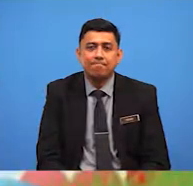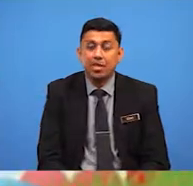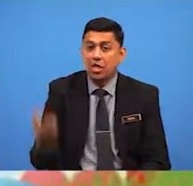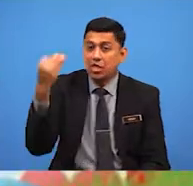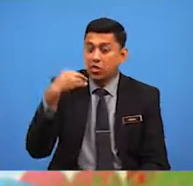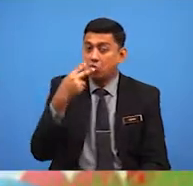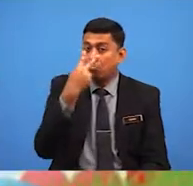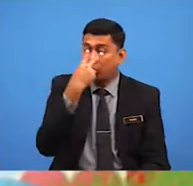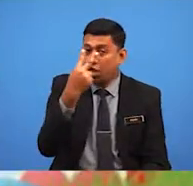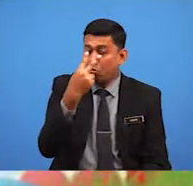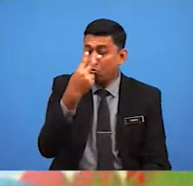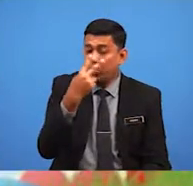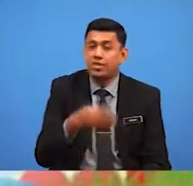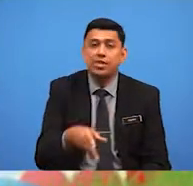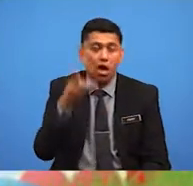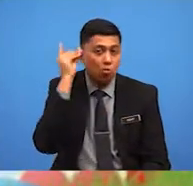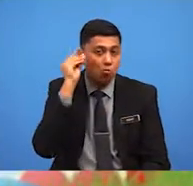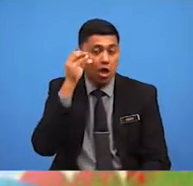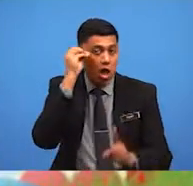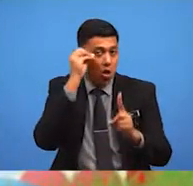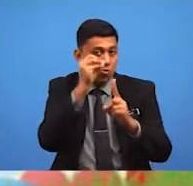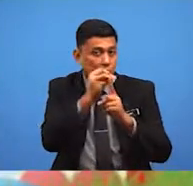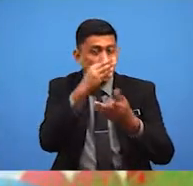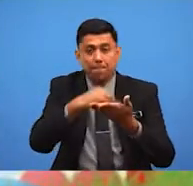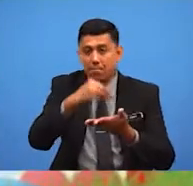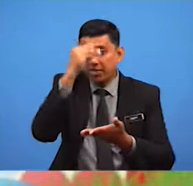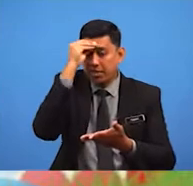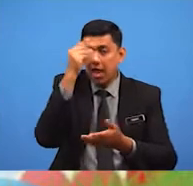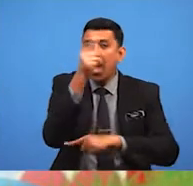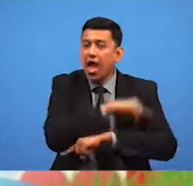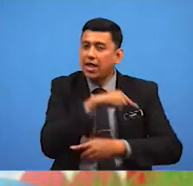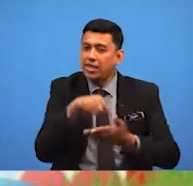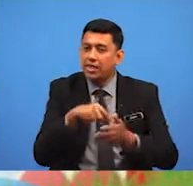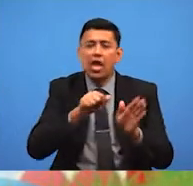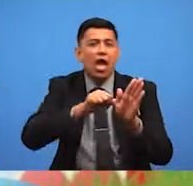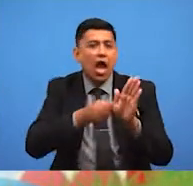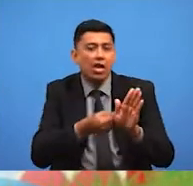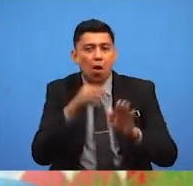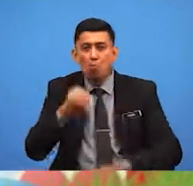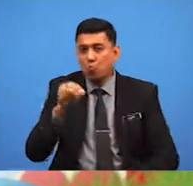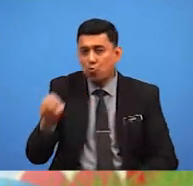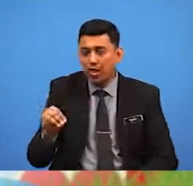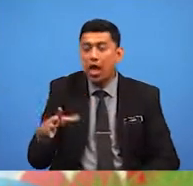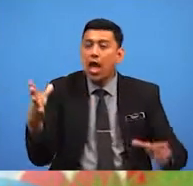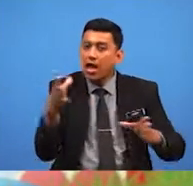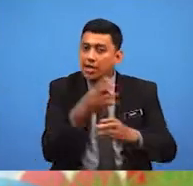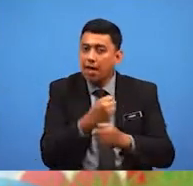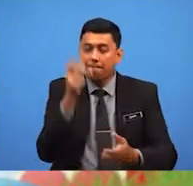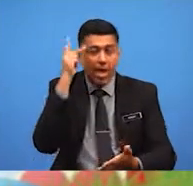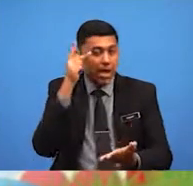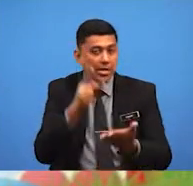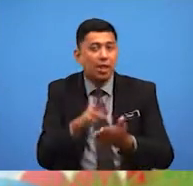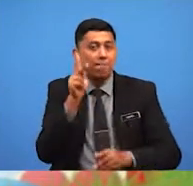Jom kita lihat dahulu objektif pembelajaran hari ini agar murid-murid dapat mengenal